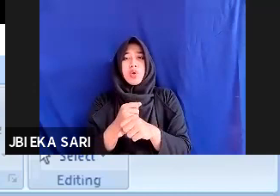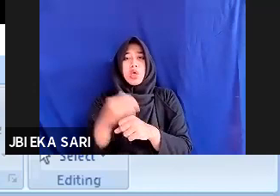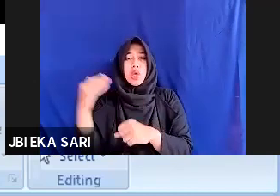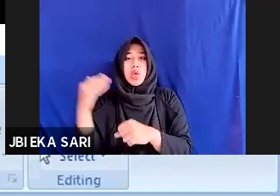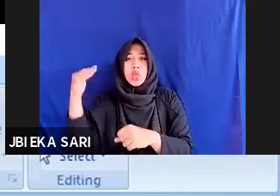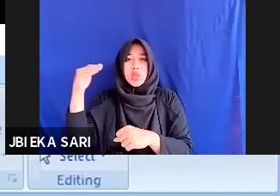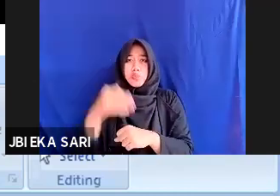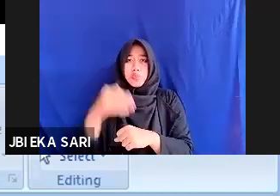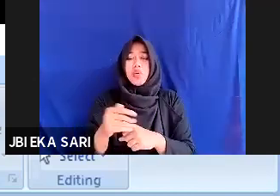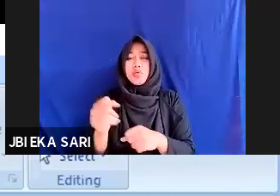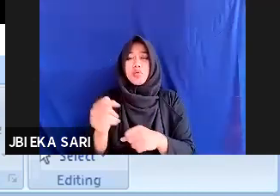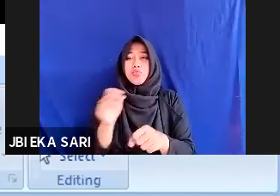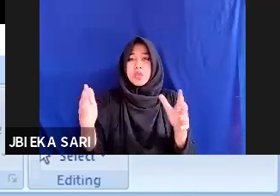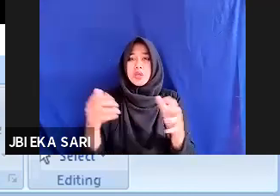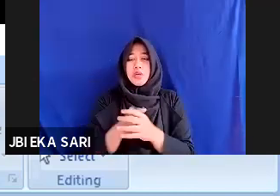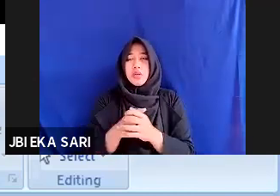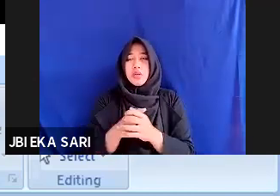tidak ada upaya untuk